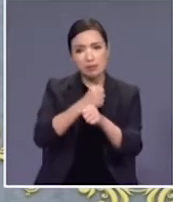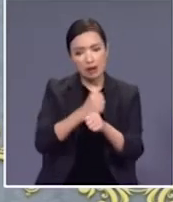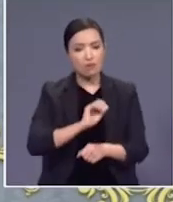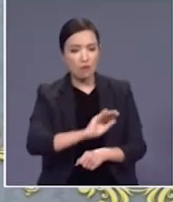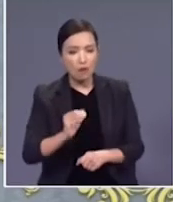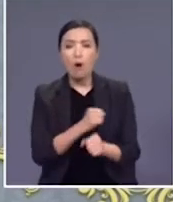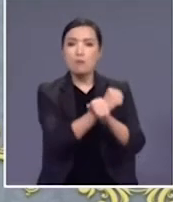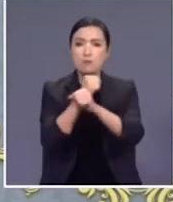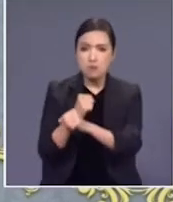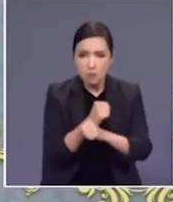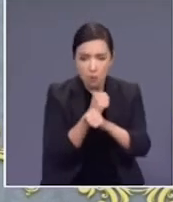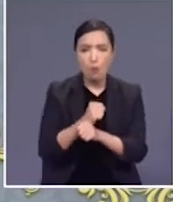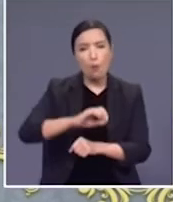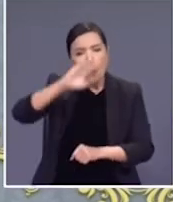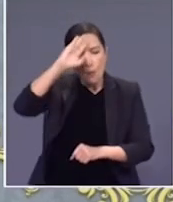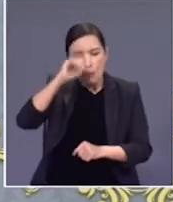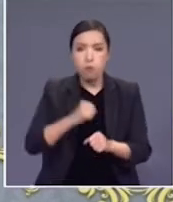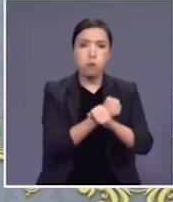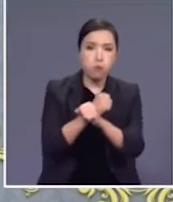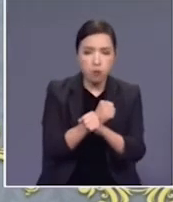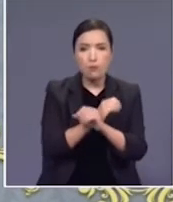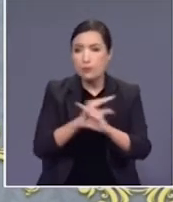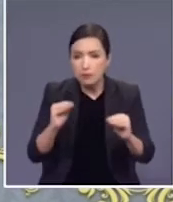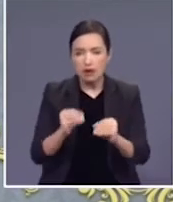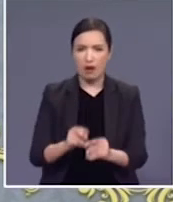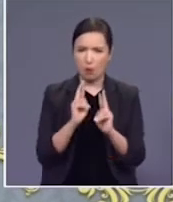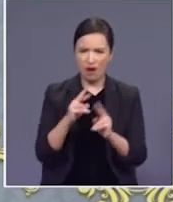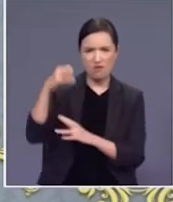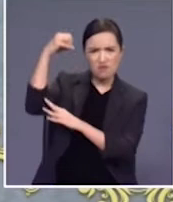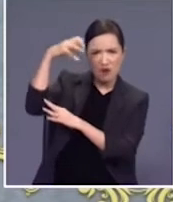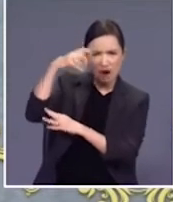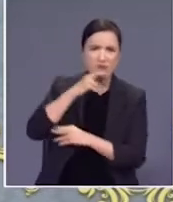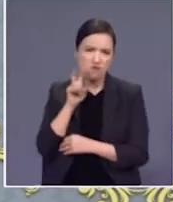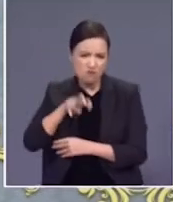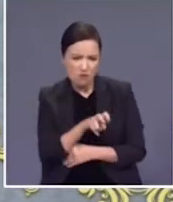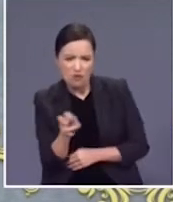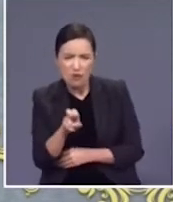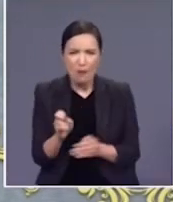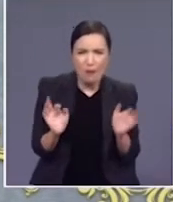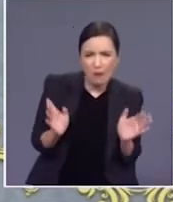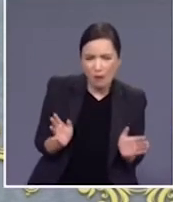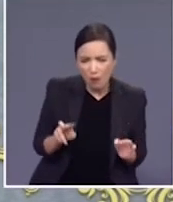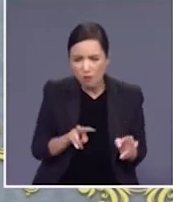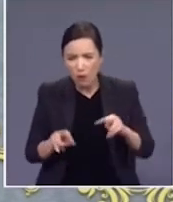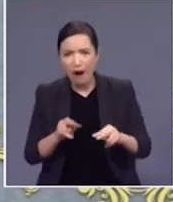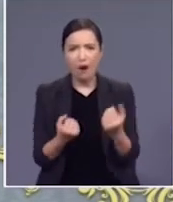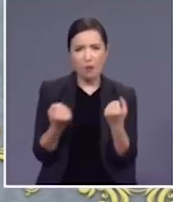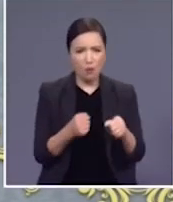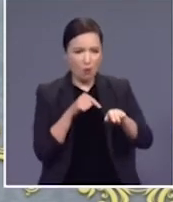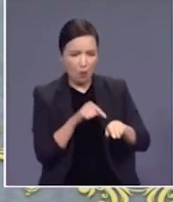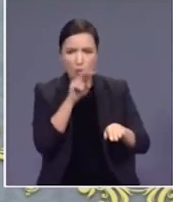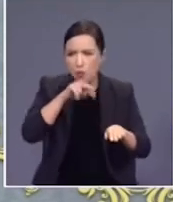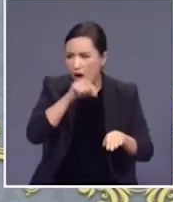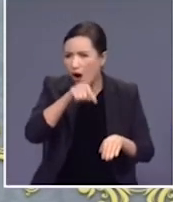ให้ปลอดภัยและปลอดโรคเช่นการระวังไฟฟ้าสัตว์เลื้อยคลานการดูแลยานพาหนะหาที่จอดรถต่าง